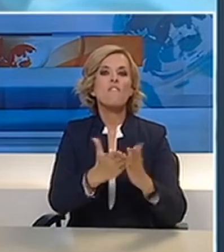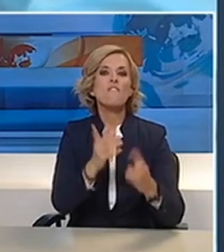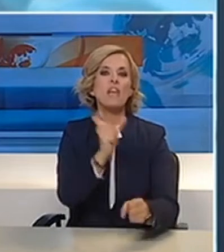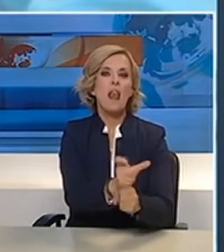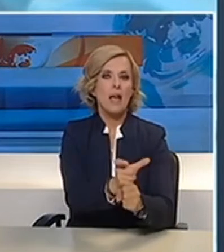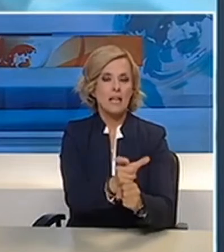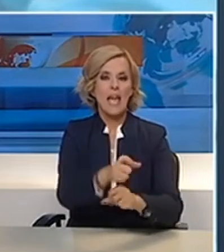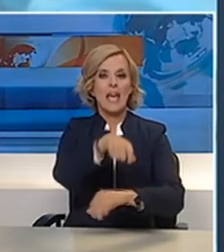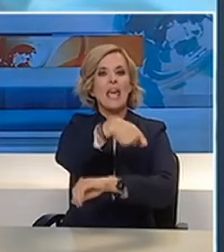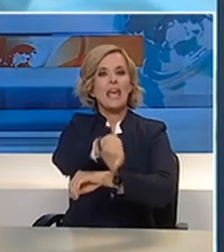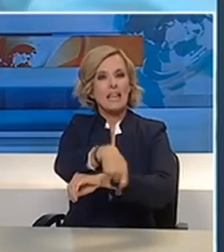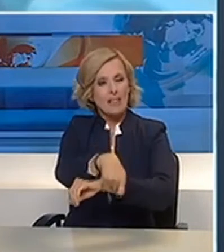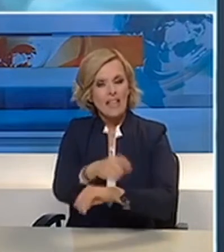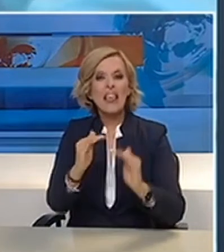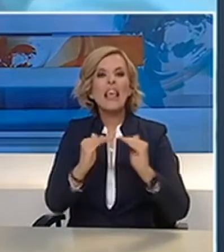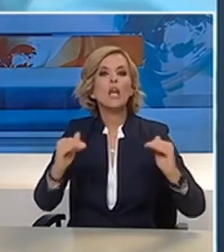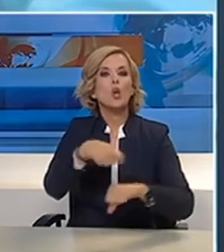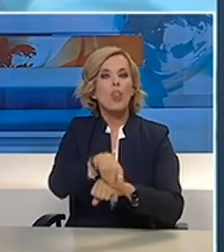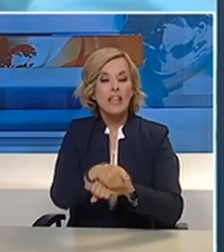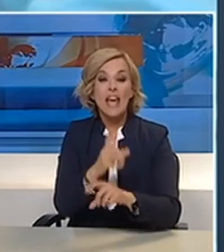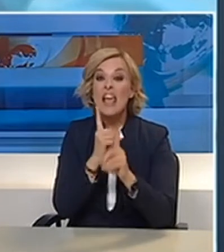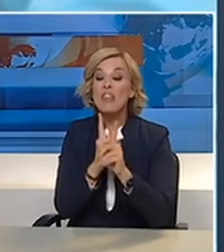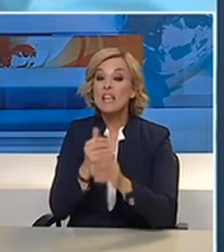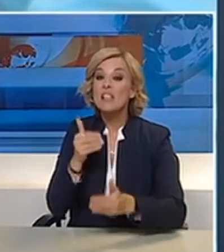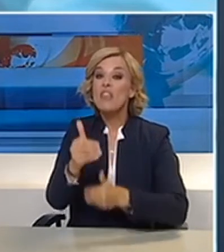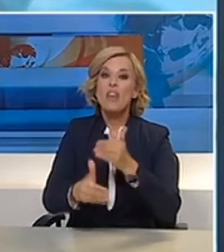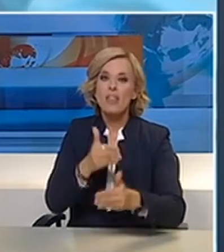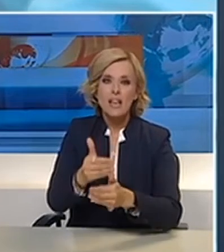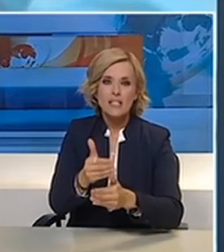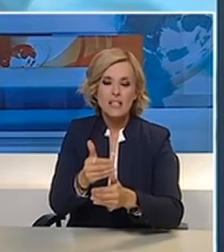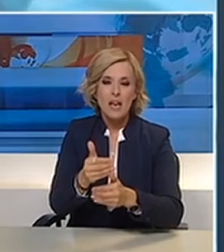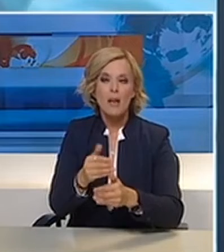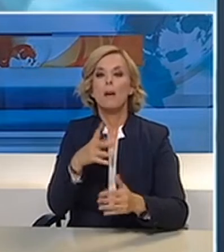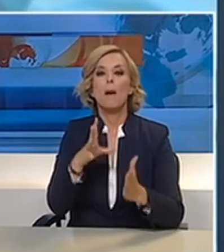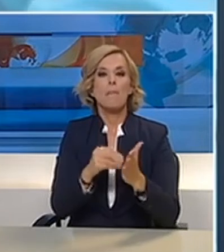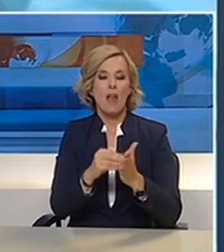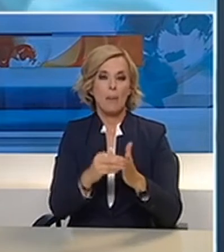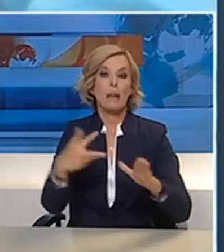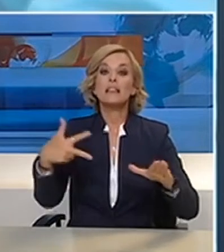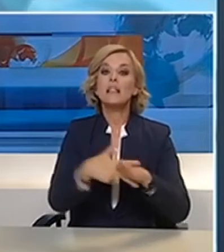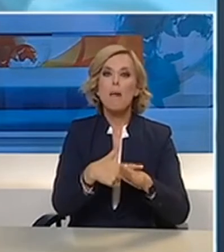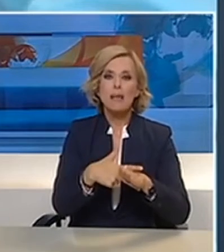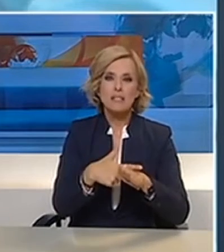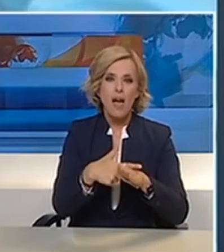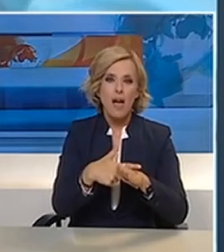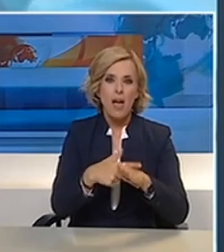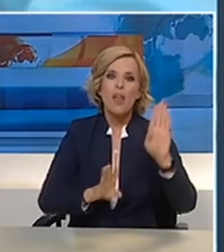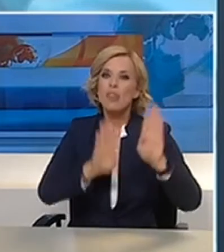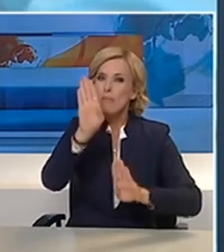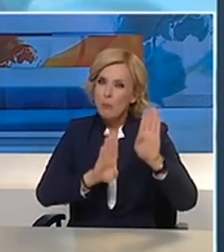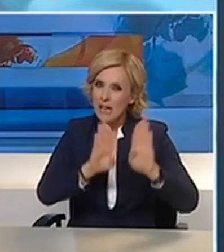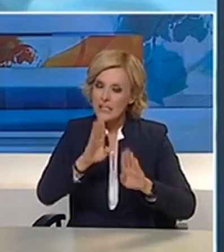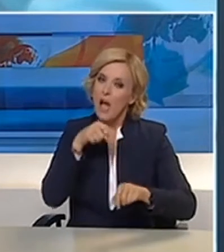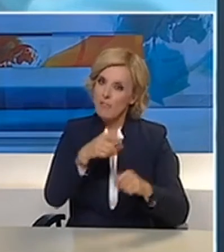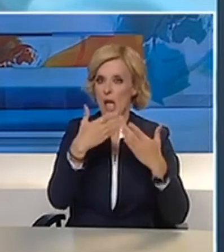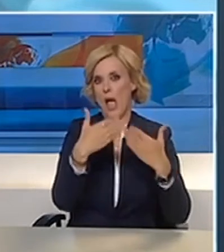και τα πρωτοδικεία για συγκεκριμένες διαδικασίες, όπως για παράδειγμα εκείνες των συνενετικών προσημειώσεων. Σημειώνεται ότι για την ελαχιστοποίηση των όποιων